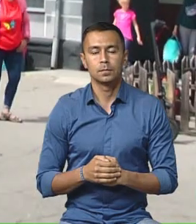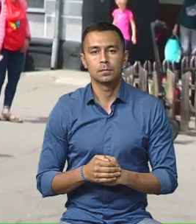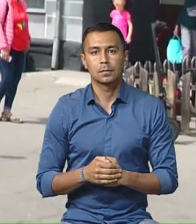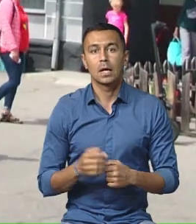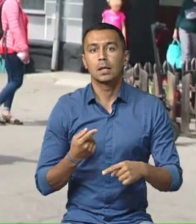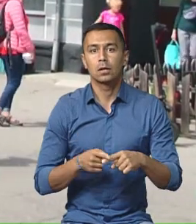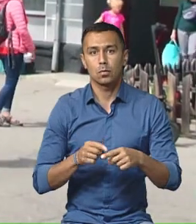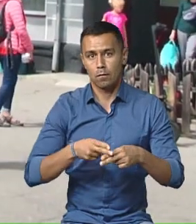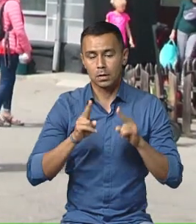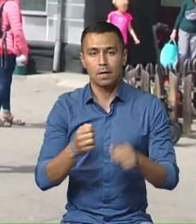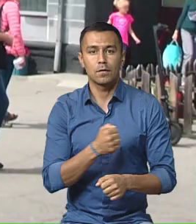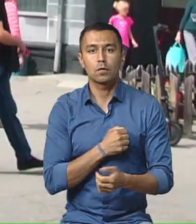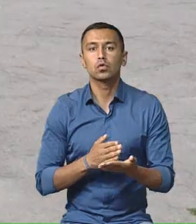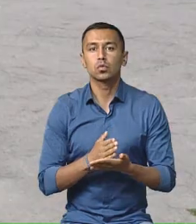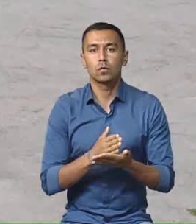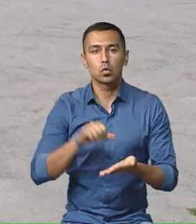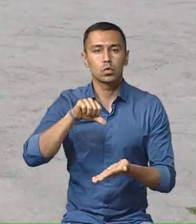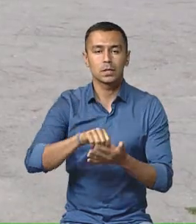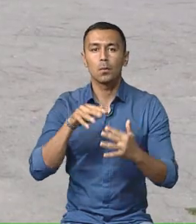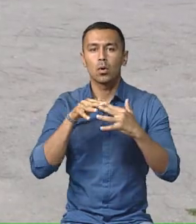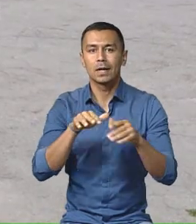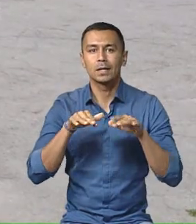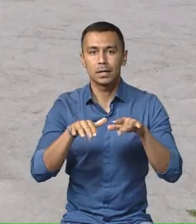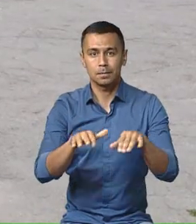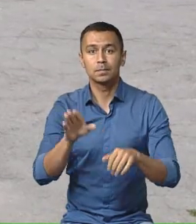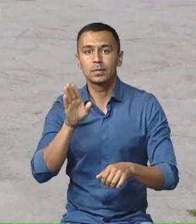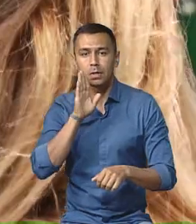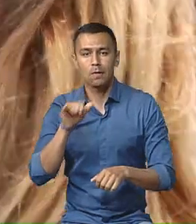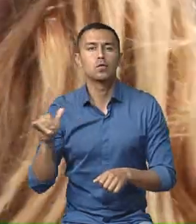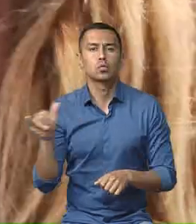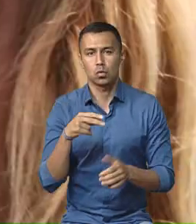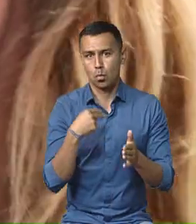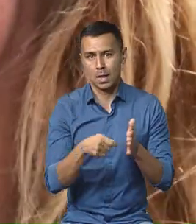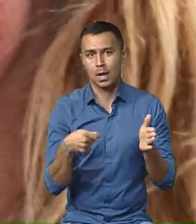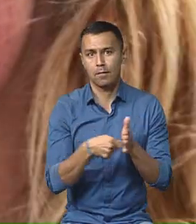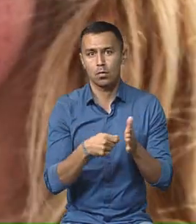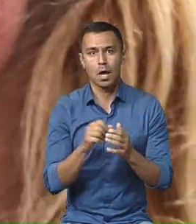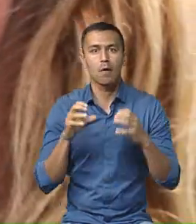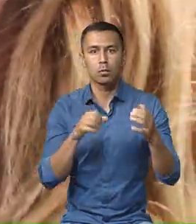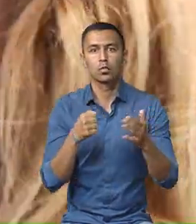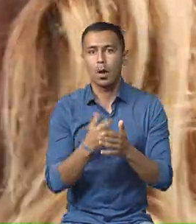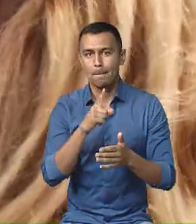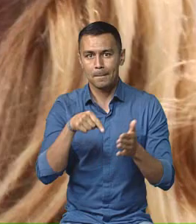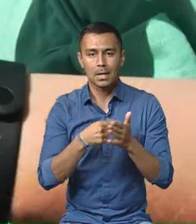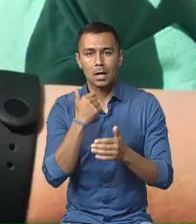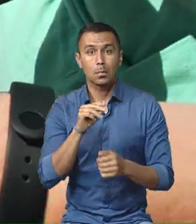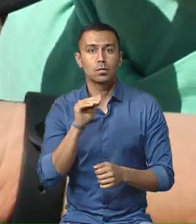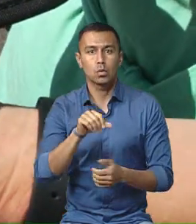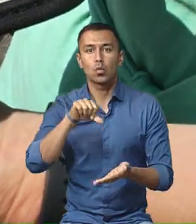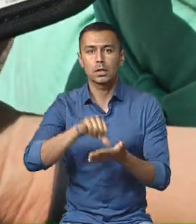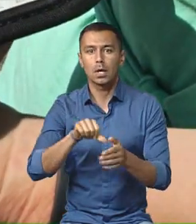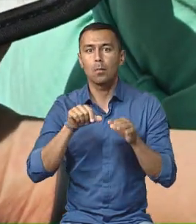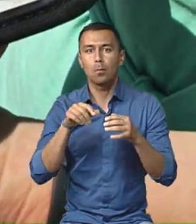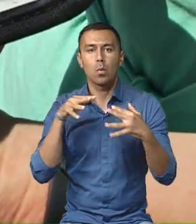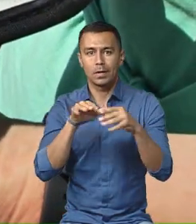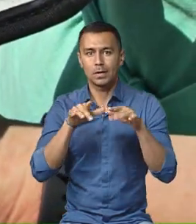На цьому вокзалі військовослужбовиця, учасниця бойових дій Марина Березюк у суботу купила квиток на автобус до Красилова. За посвідченням учасника бойових